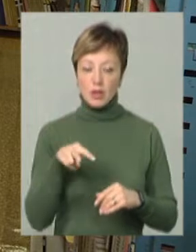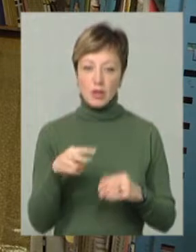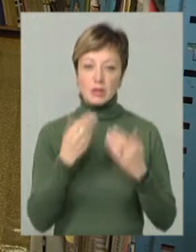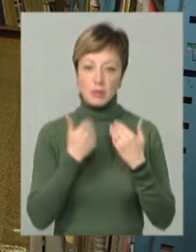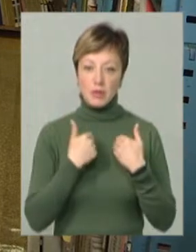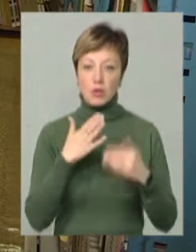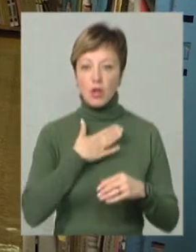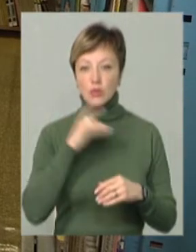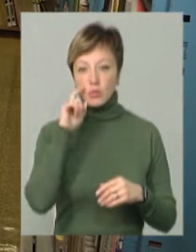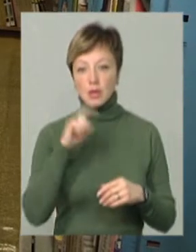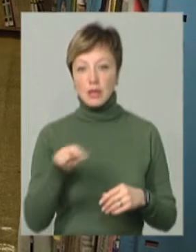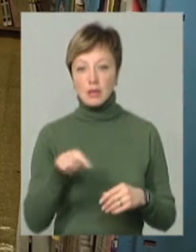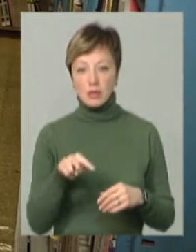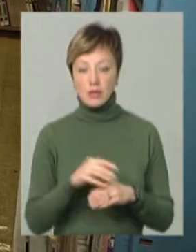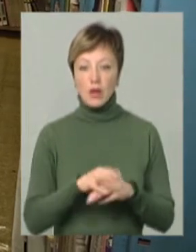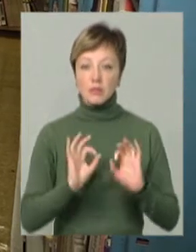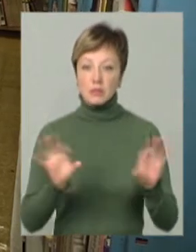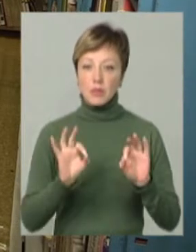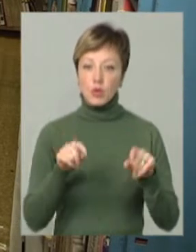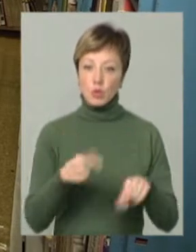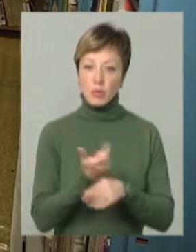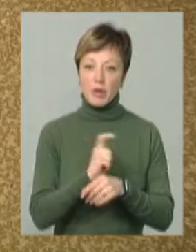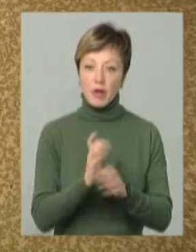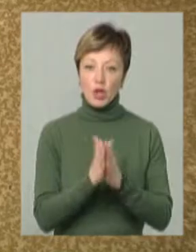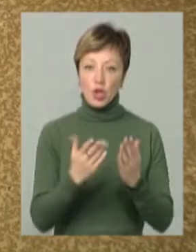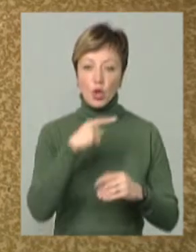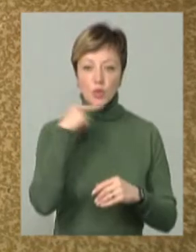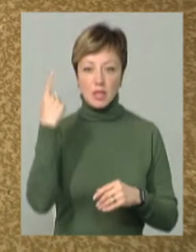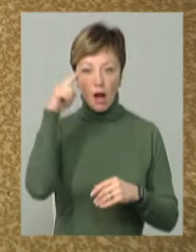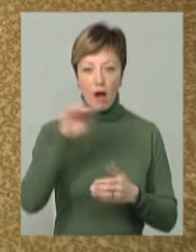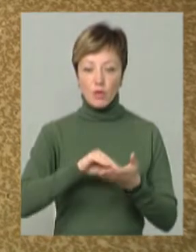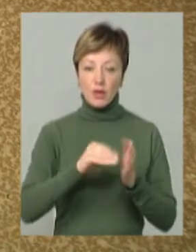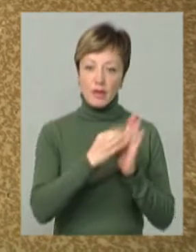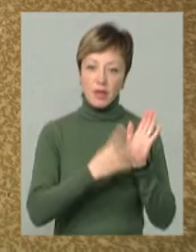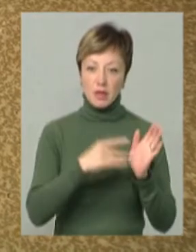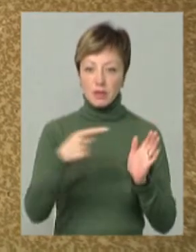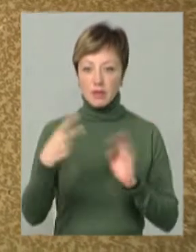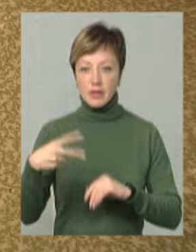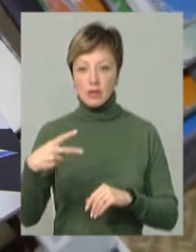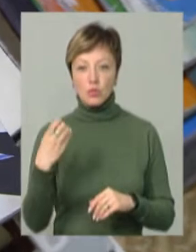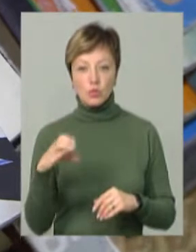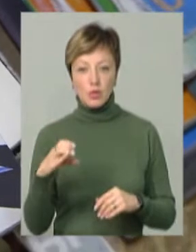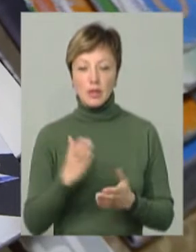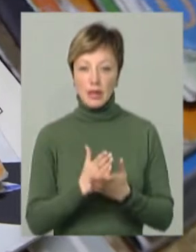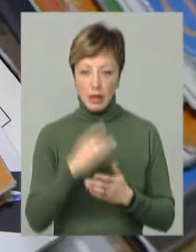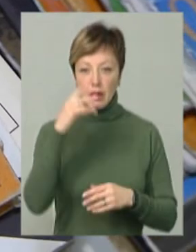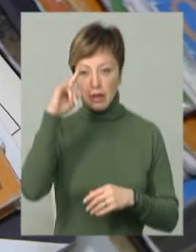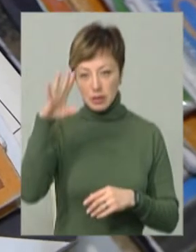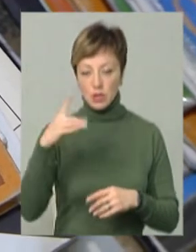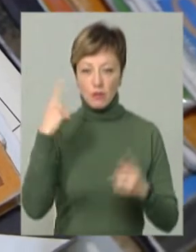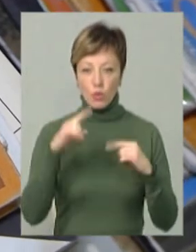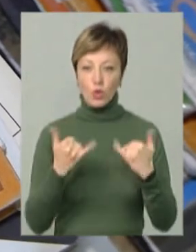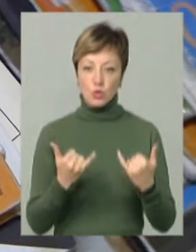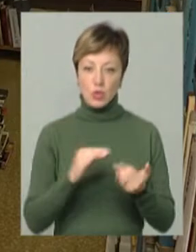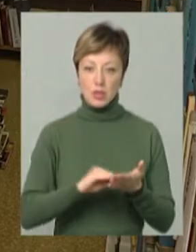запитують нашу українську літературу. Оксана Косюк каже, тут переважно книги російських авторів 19-20 століття. Є й класичні твори